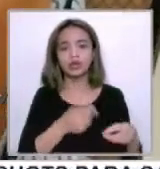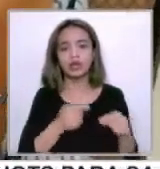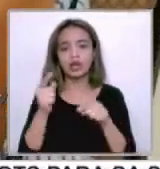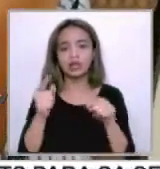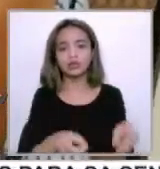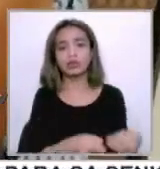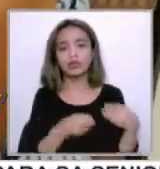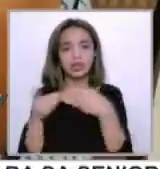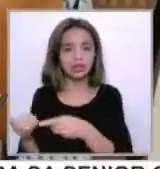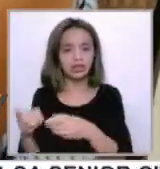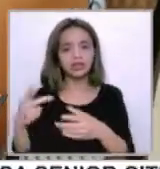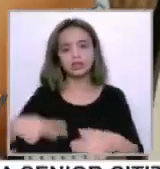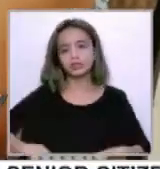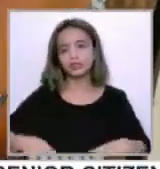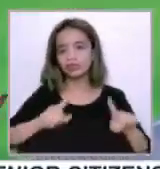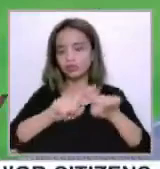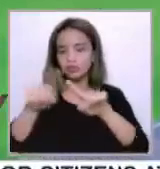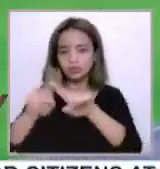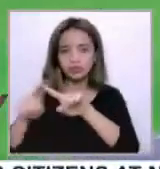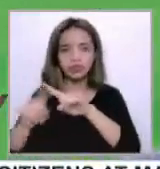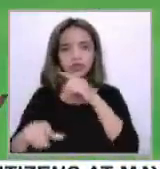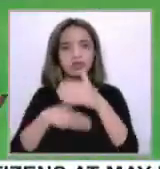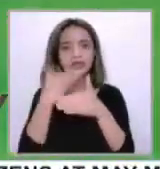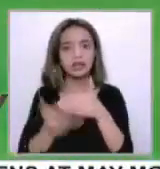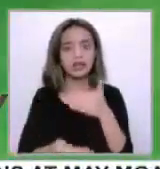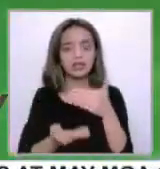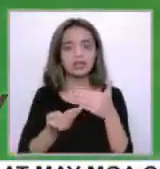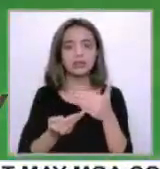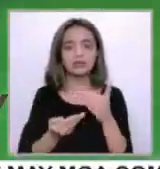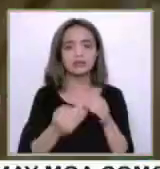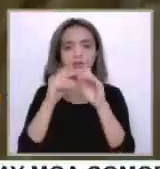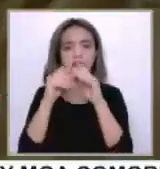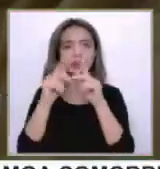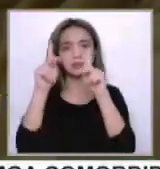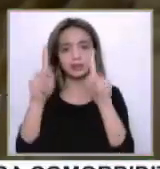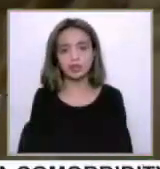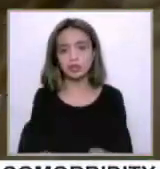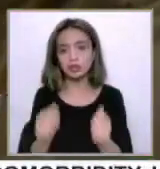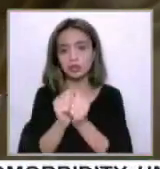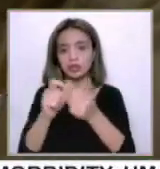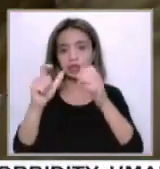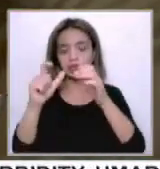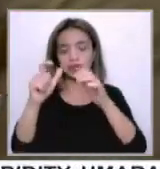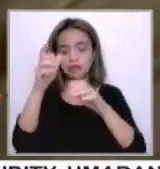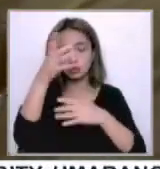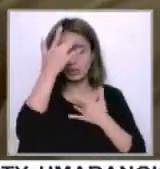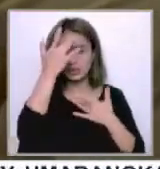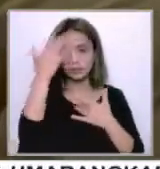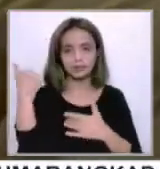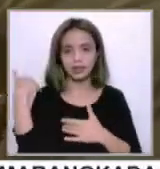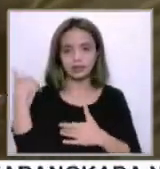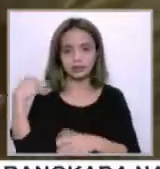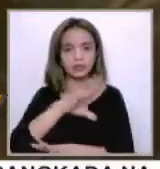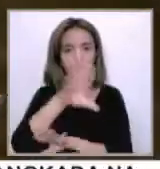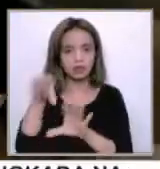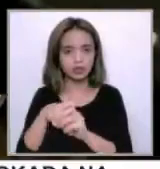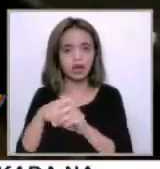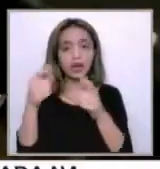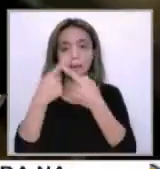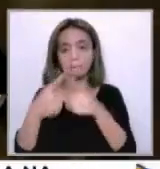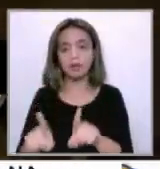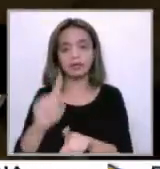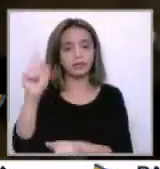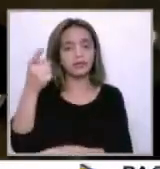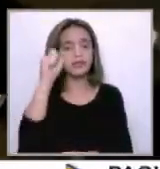naman sa phase 3 ang ibang persons with comorbidities na hindi kabilang sa immunocompromised. Nasa 8.2 million senior citizens ang target mabakunahan